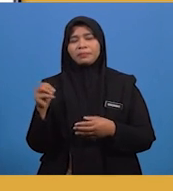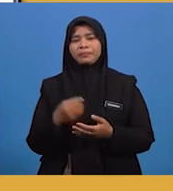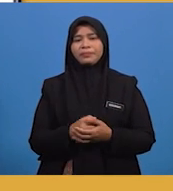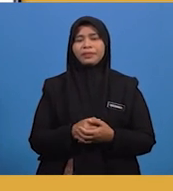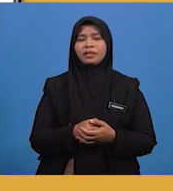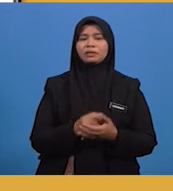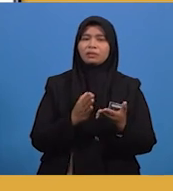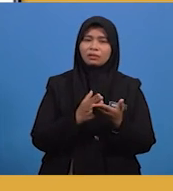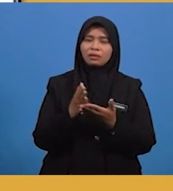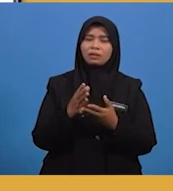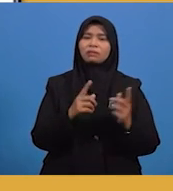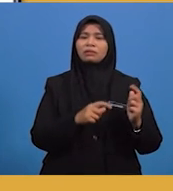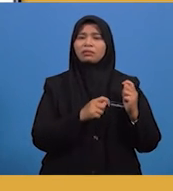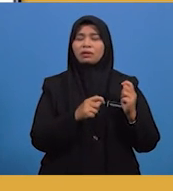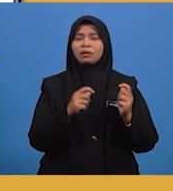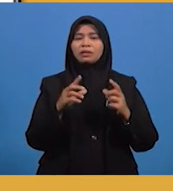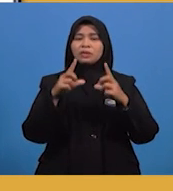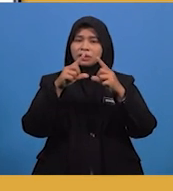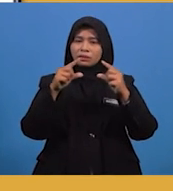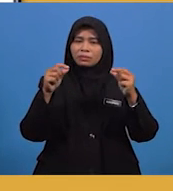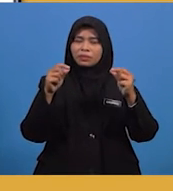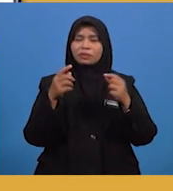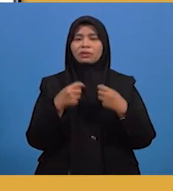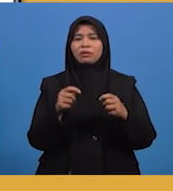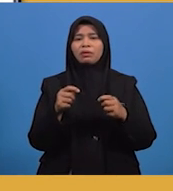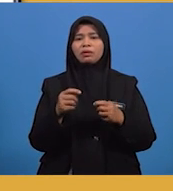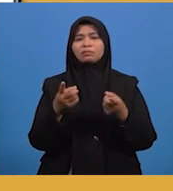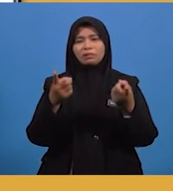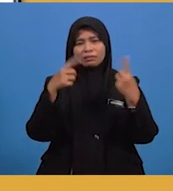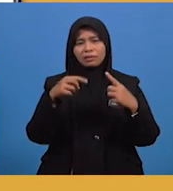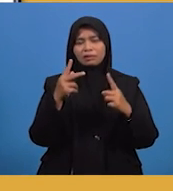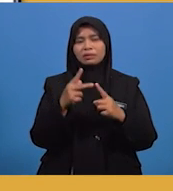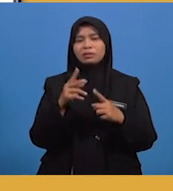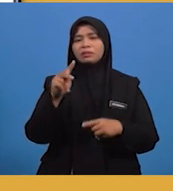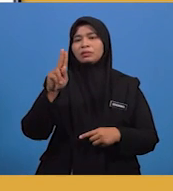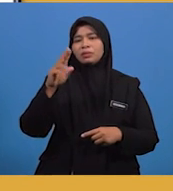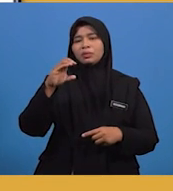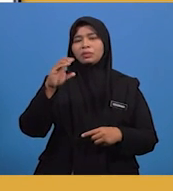Seterusnya, tentera Jepun telah mara menduduki Kuching dan Sibu,